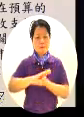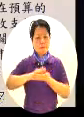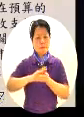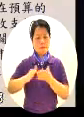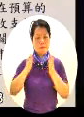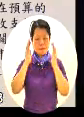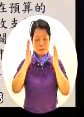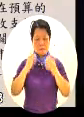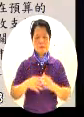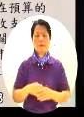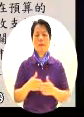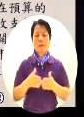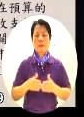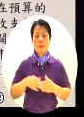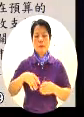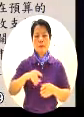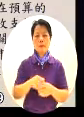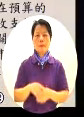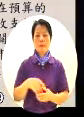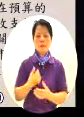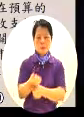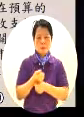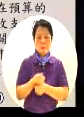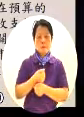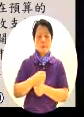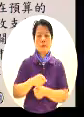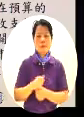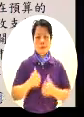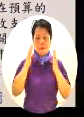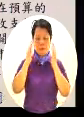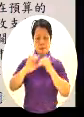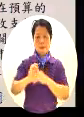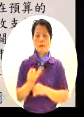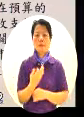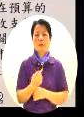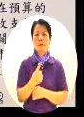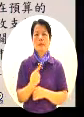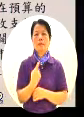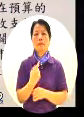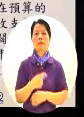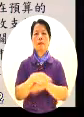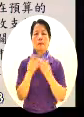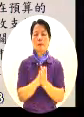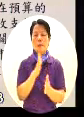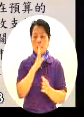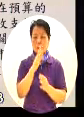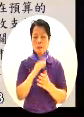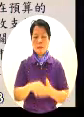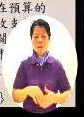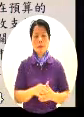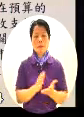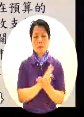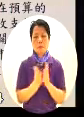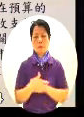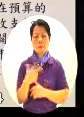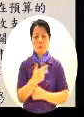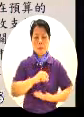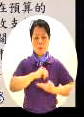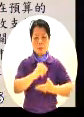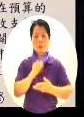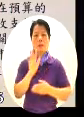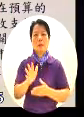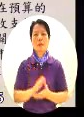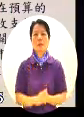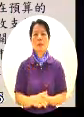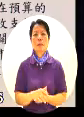啊，去年多我大概有提一个七项的建议了哈。啊，这个